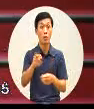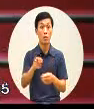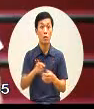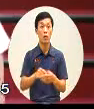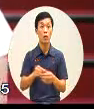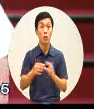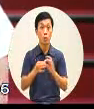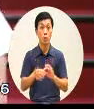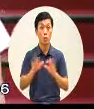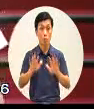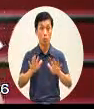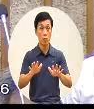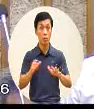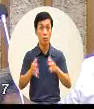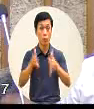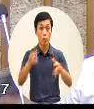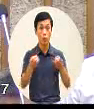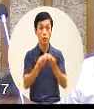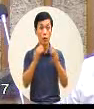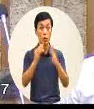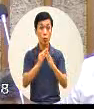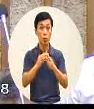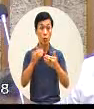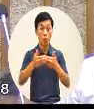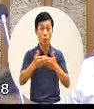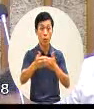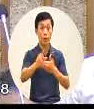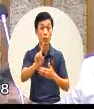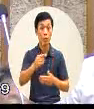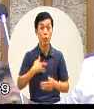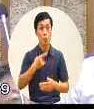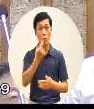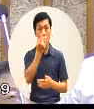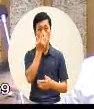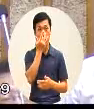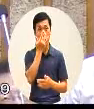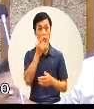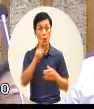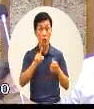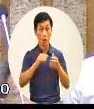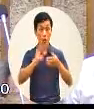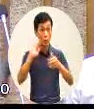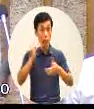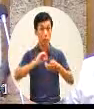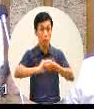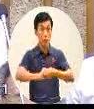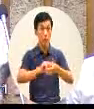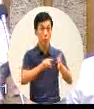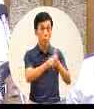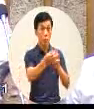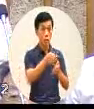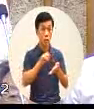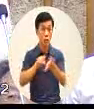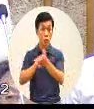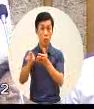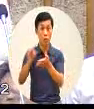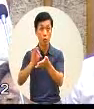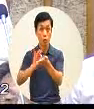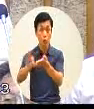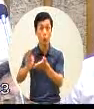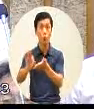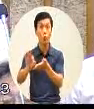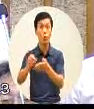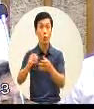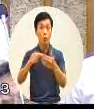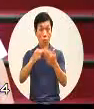所以目前都发局的进度我是不清楚，但是他一定会有专款专用的一个规定。 好，那请一下，你给他问一下他